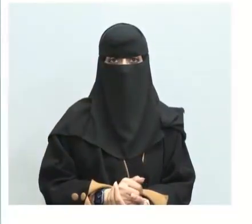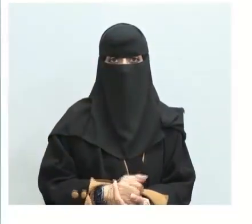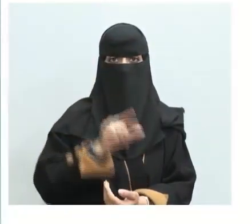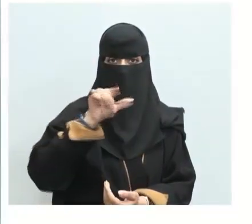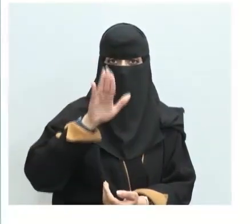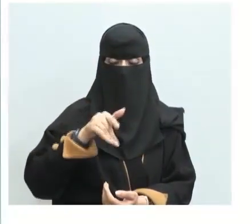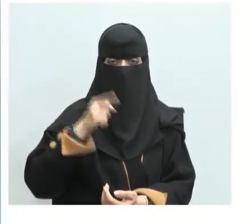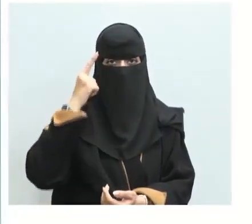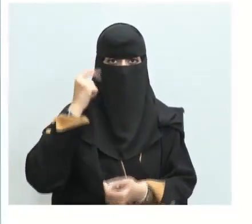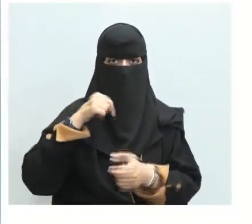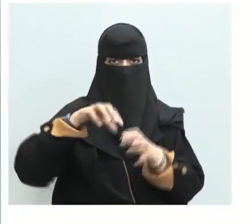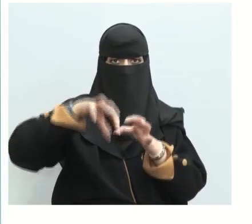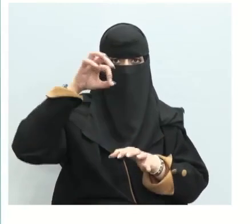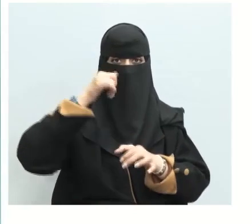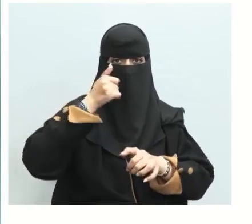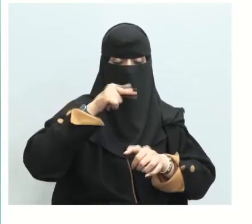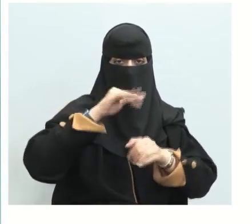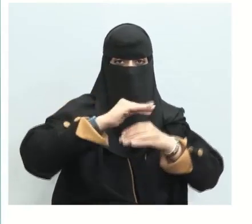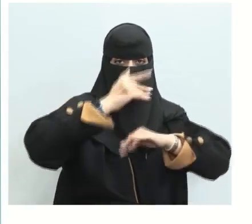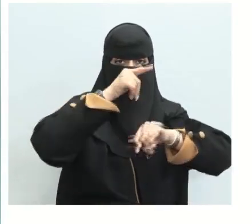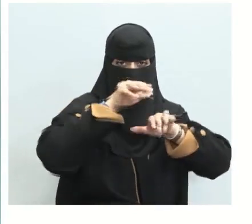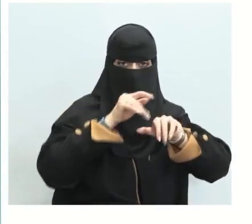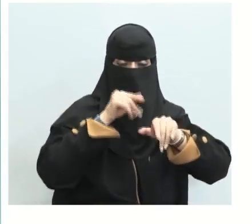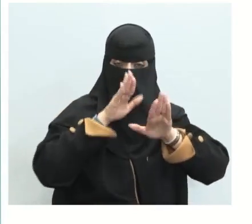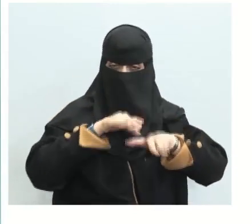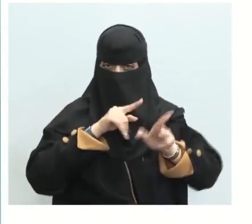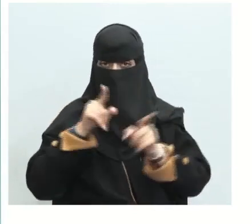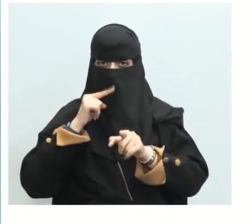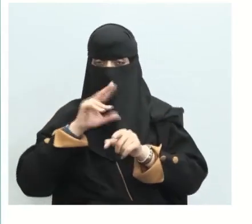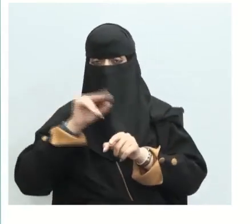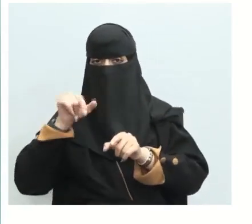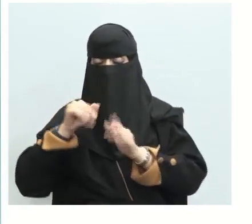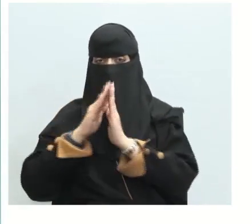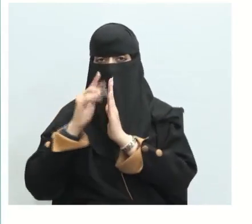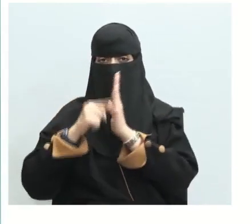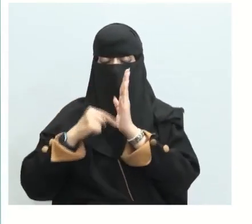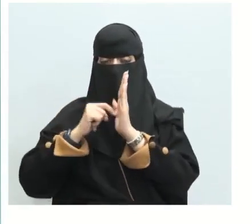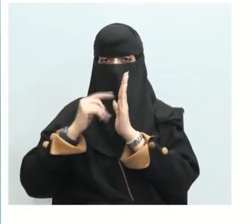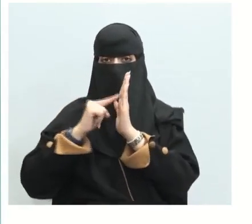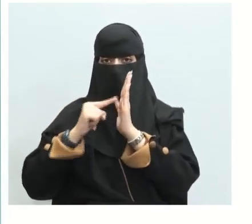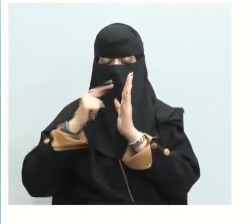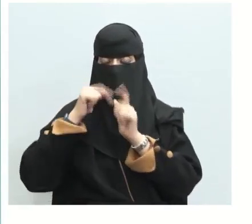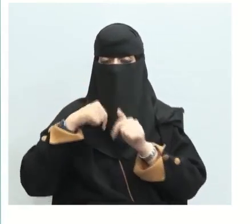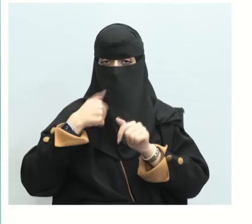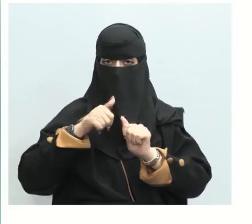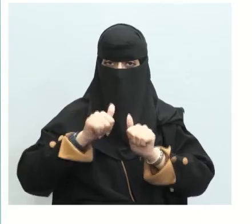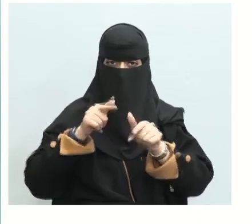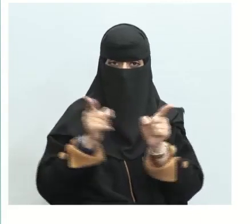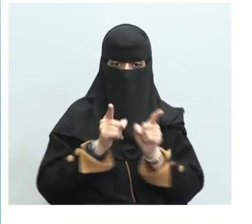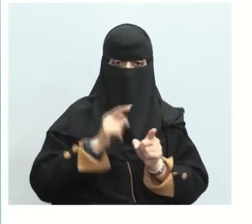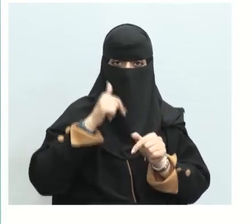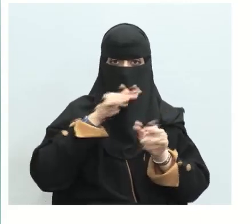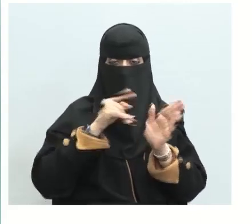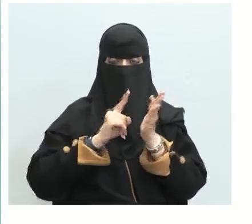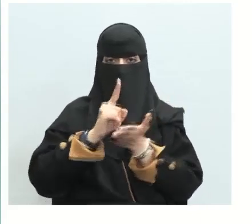أيضا سنتعرف على اختيار الأجهزة التي تتم محاكاتها. يمكنك تحديد جهاز محدد في بيئة